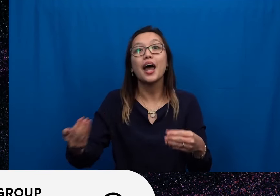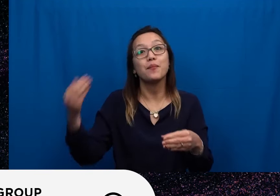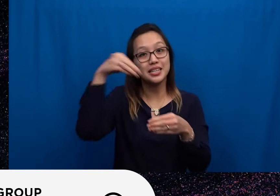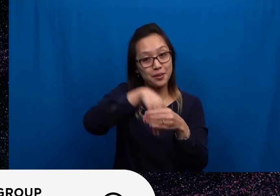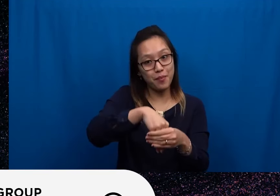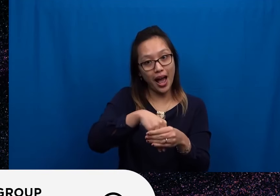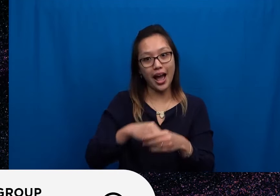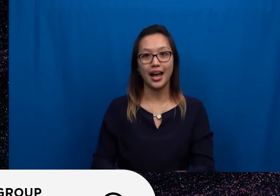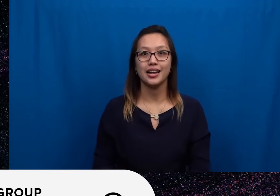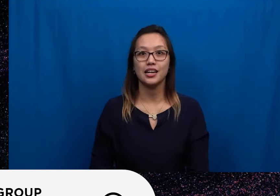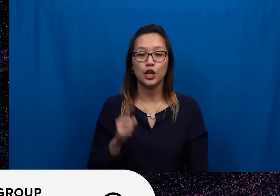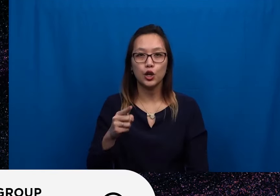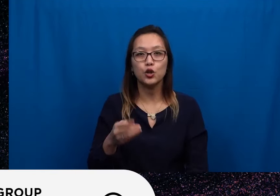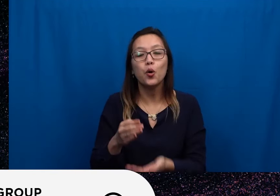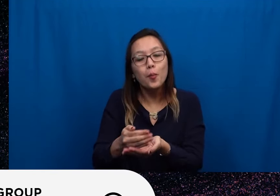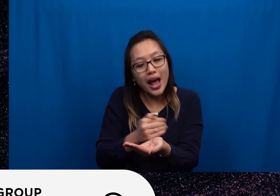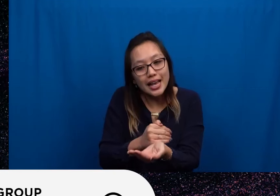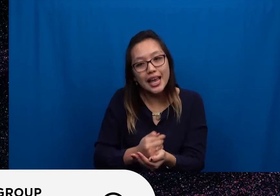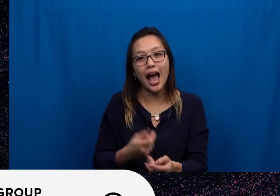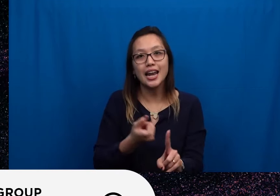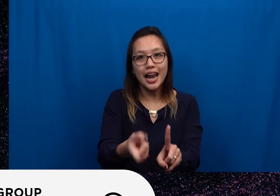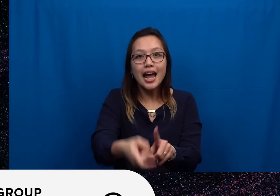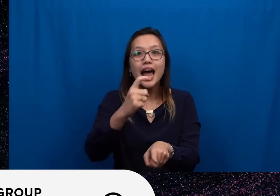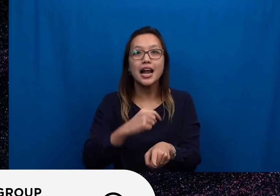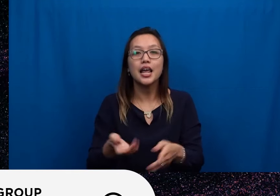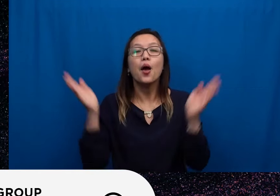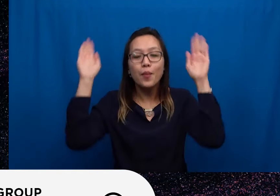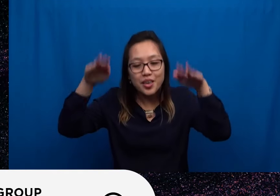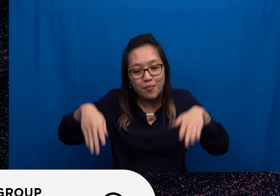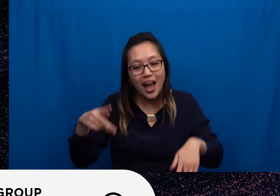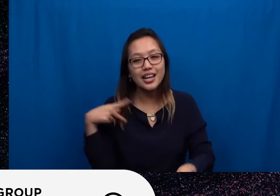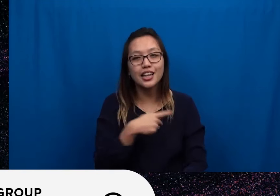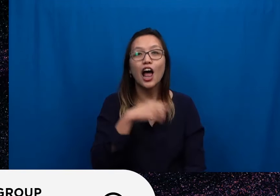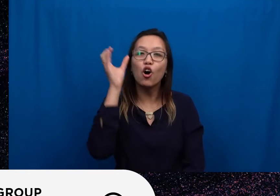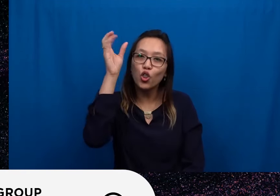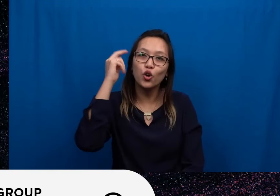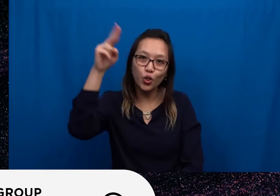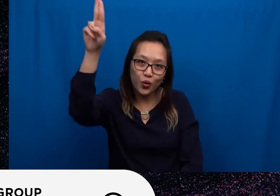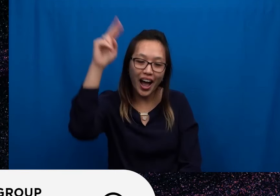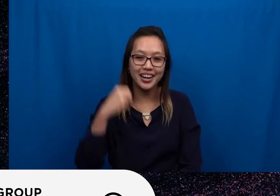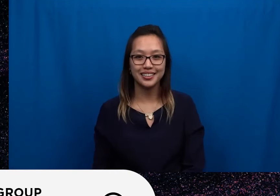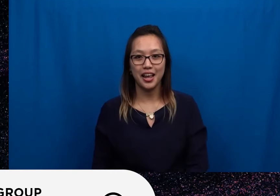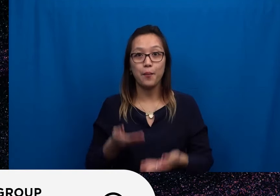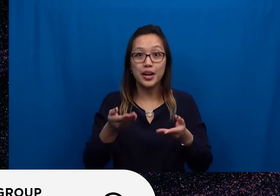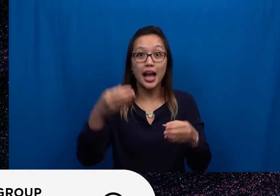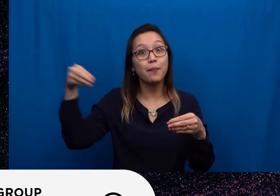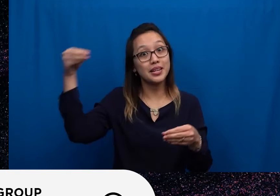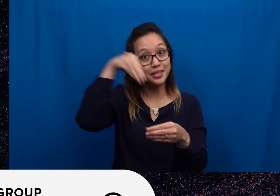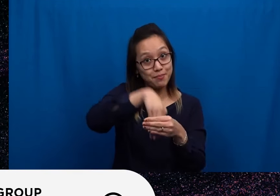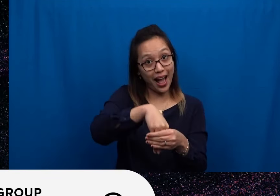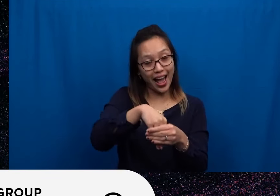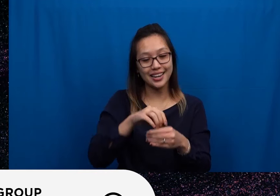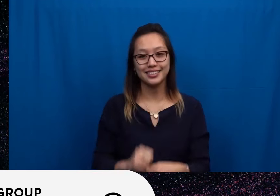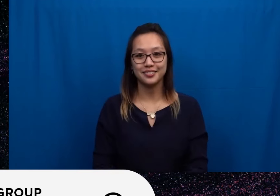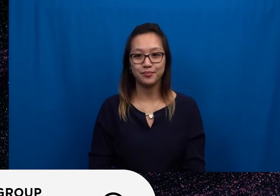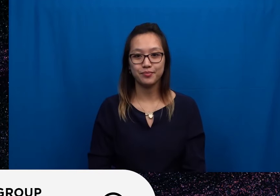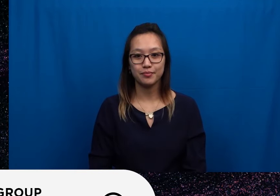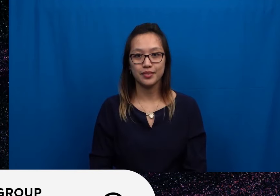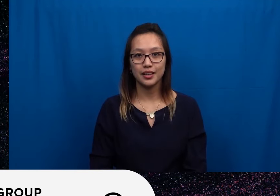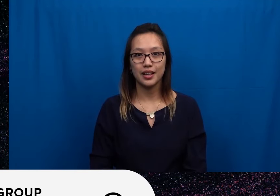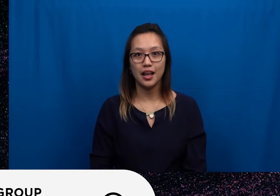daripada penyembahan kita, bagian daripada ibadah kita. Oleh karena itu, Anda bisa memberikan persembahan dan bisa memberikan atau